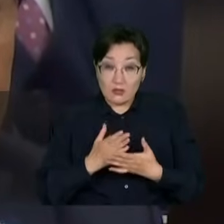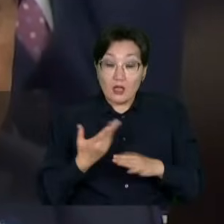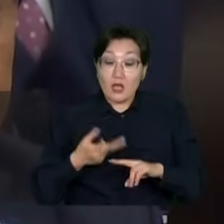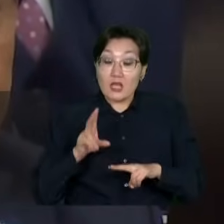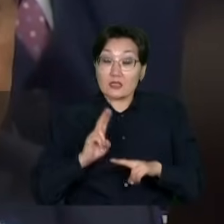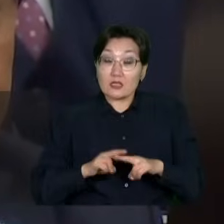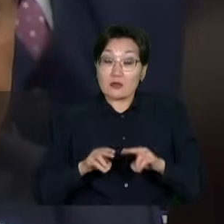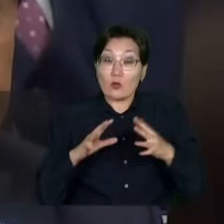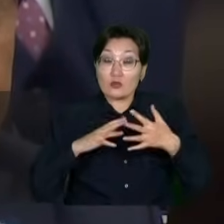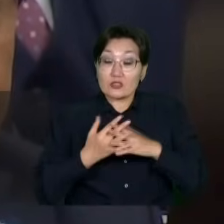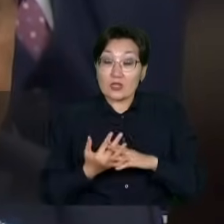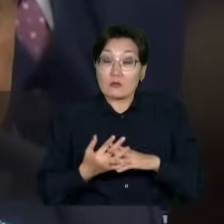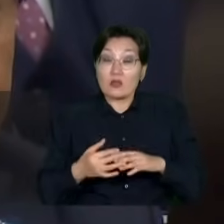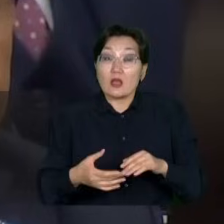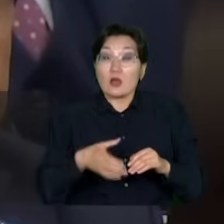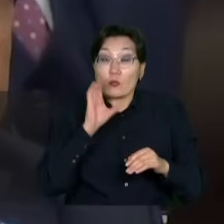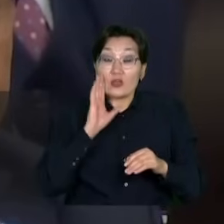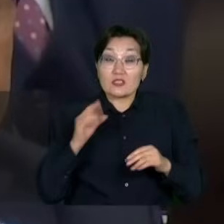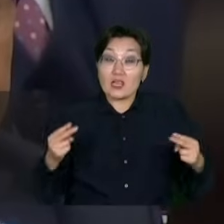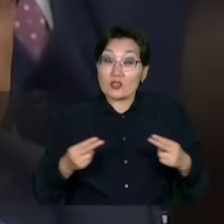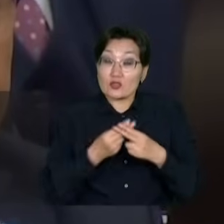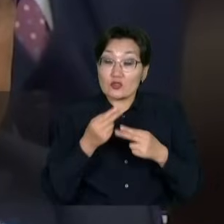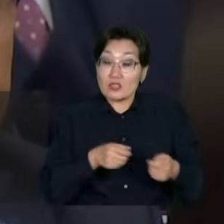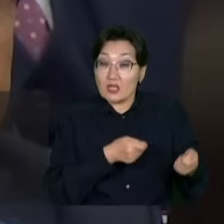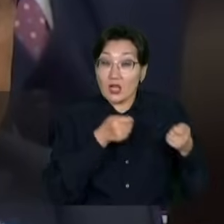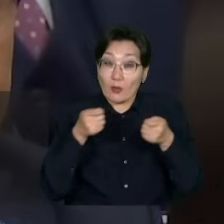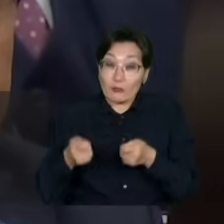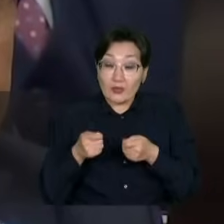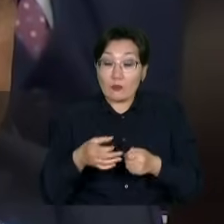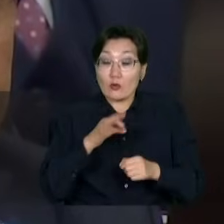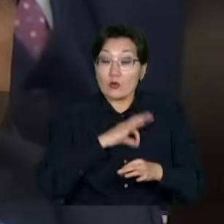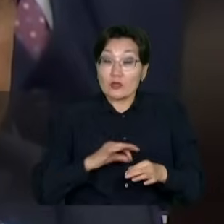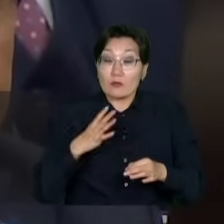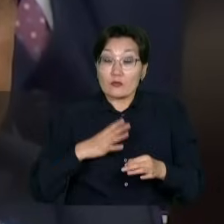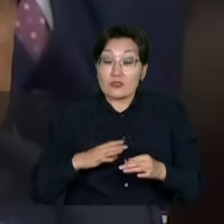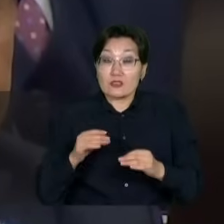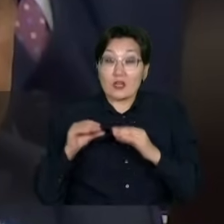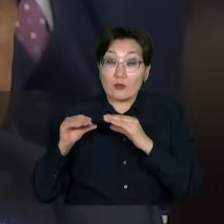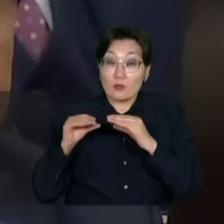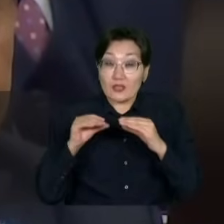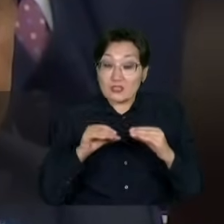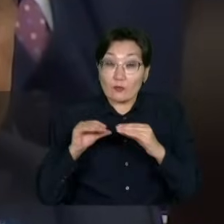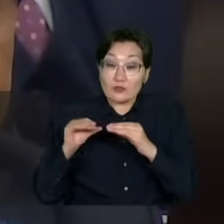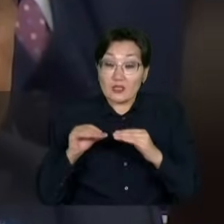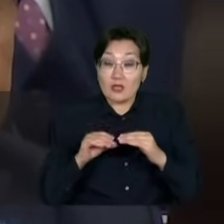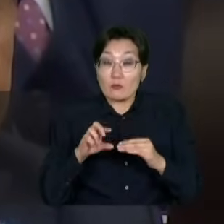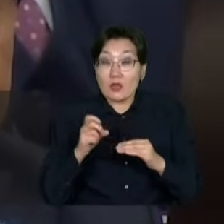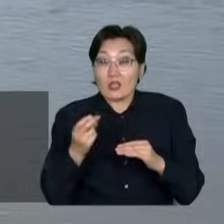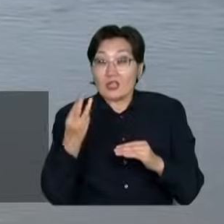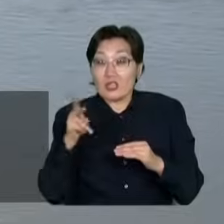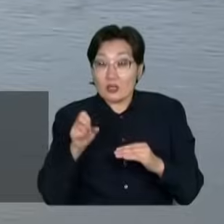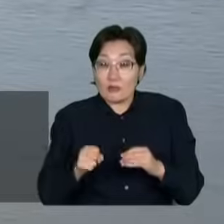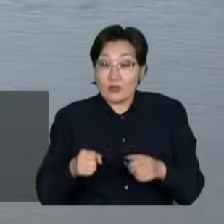Аталған ауылдар ауыз суды Астанадан тасуға мәжбүр. Ауыл тұрғындарының көлігінің арты толған баклашкалар,